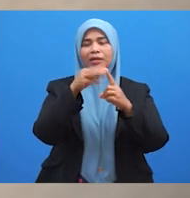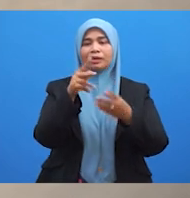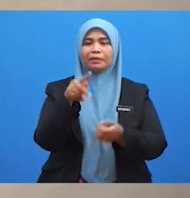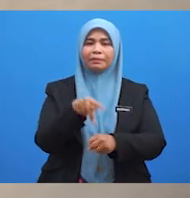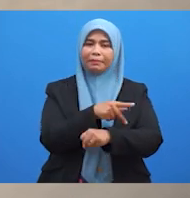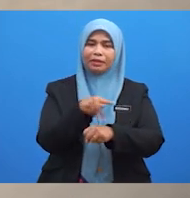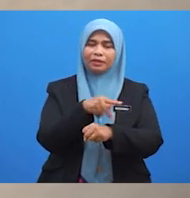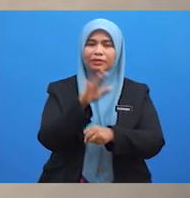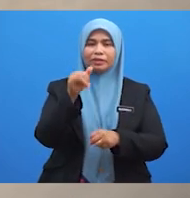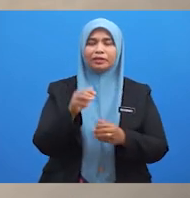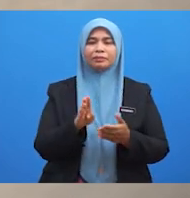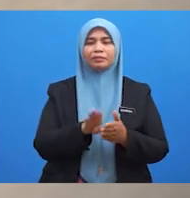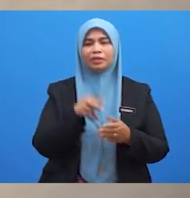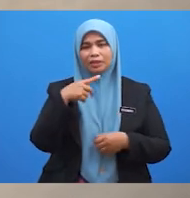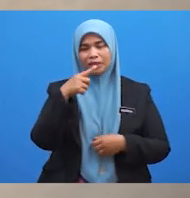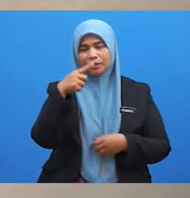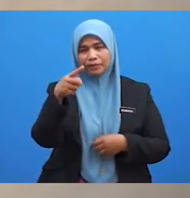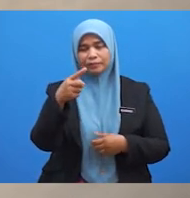pantun yang berikut.